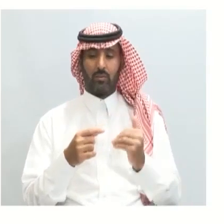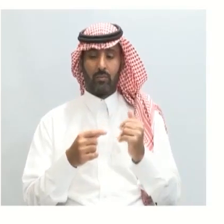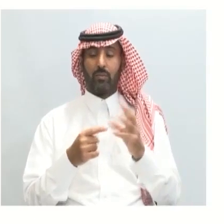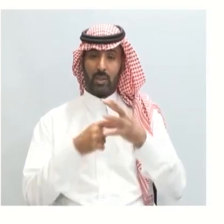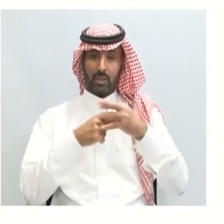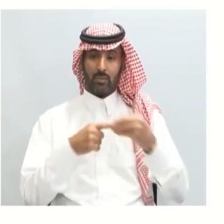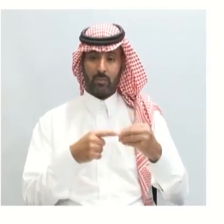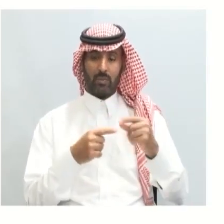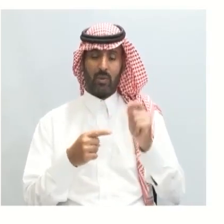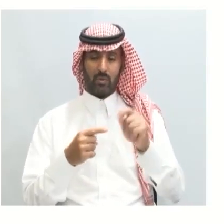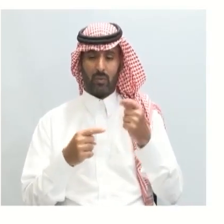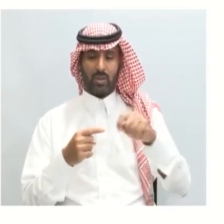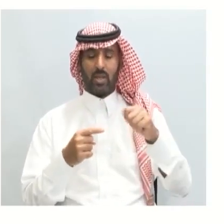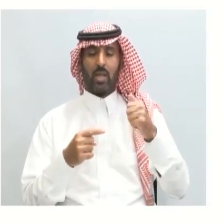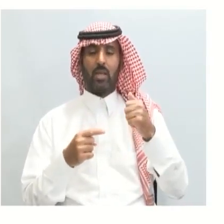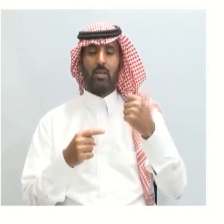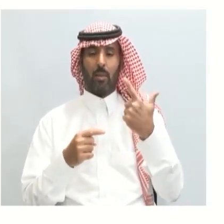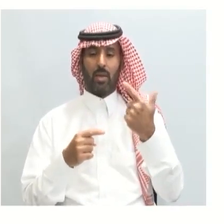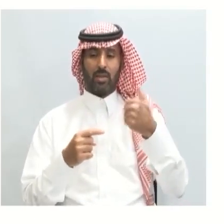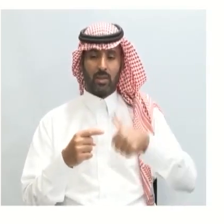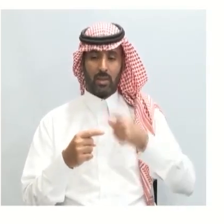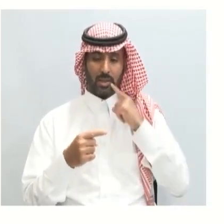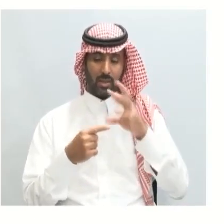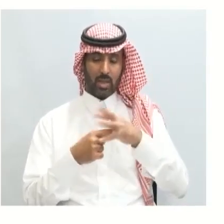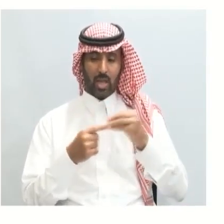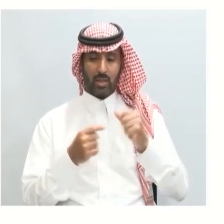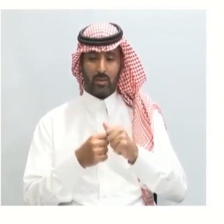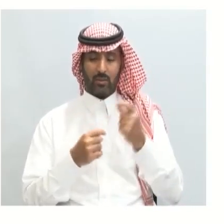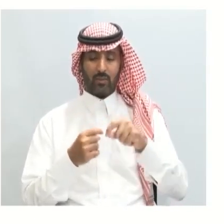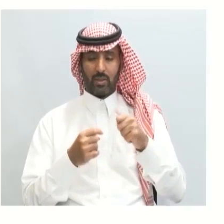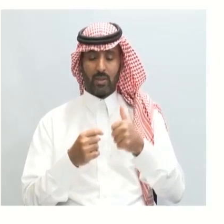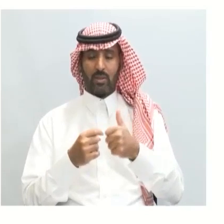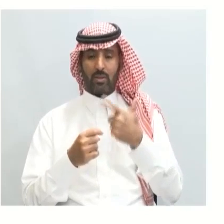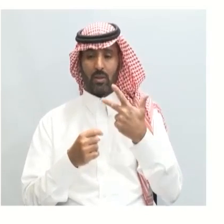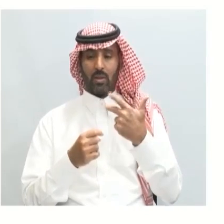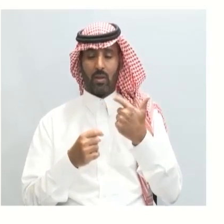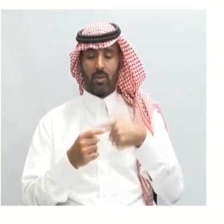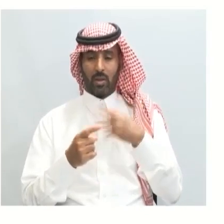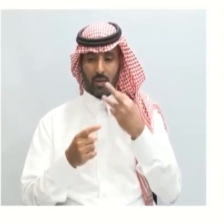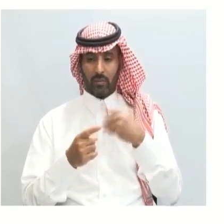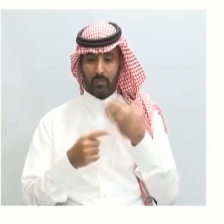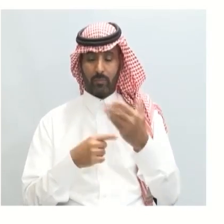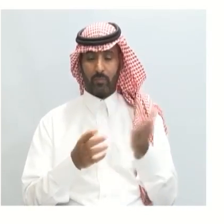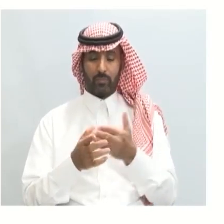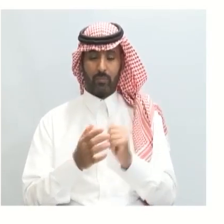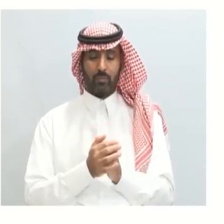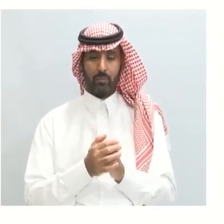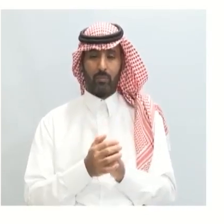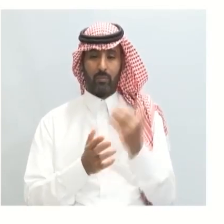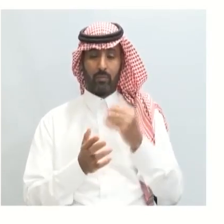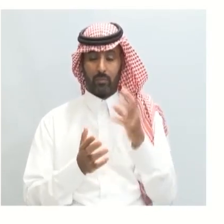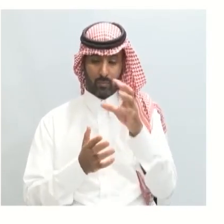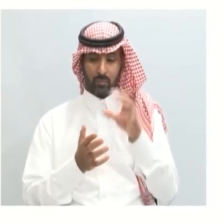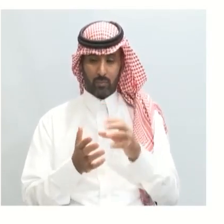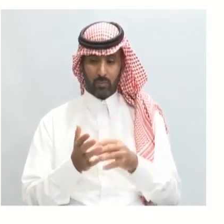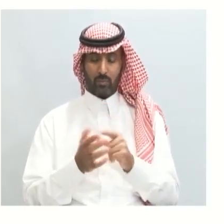سنطرح 0.67 نا 0.30 ستعطيني القيمه 0.36 8 هذه هي الطريقه في خطوه